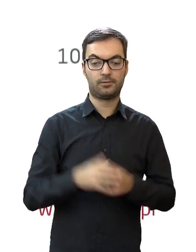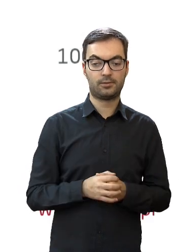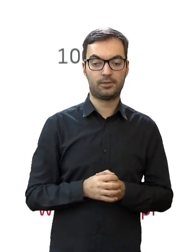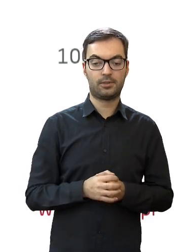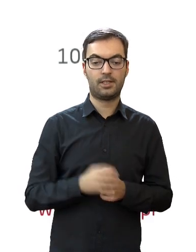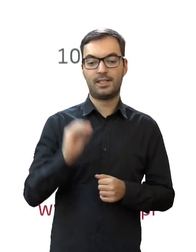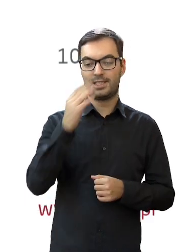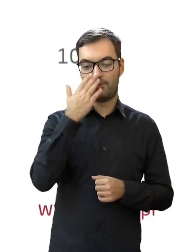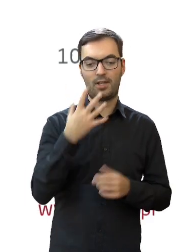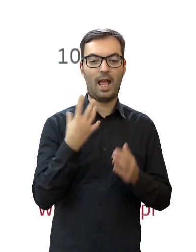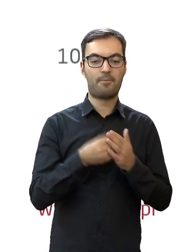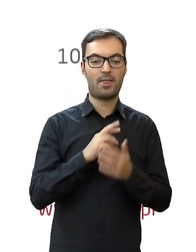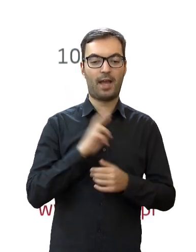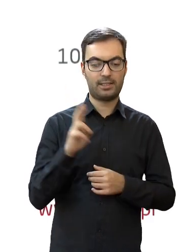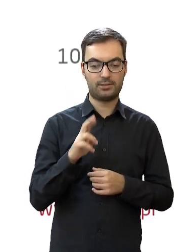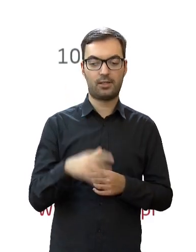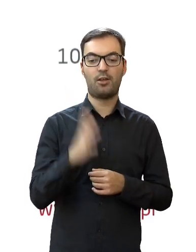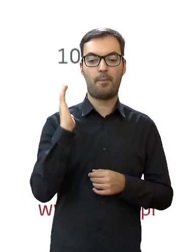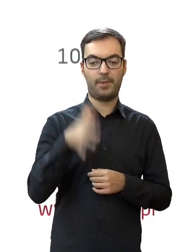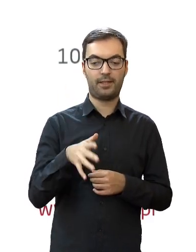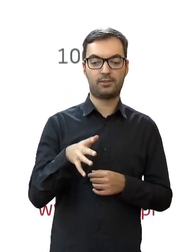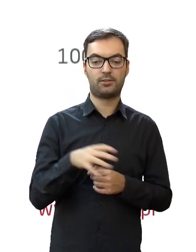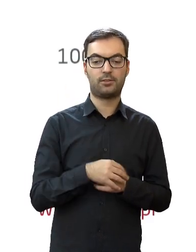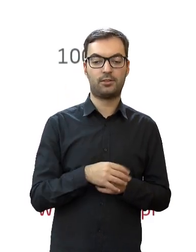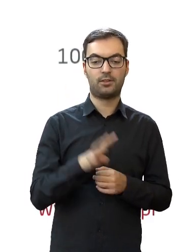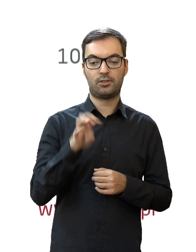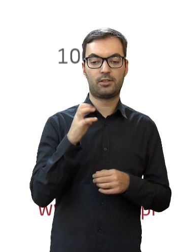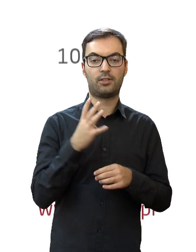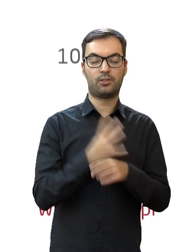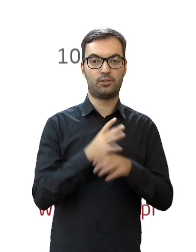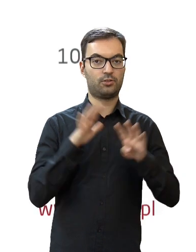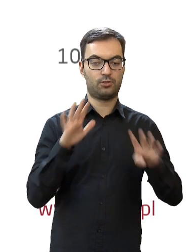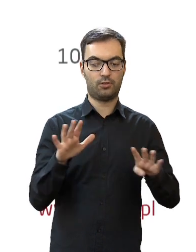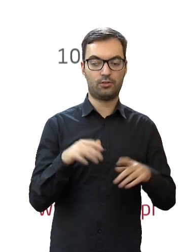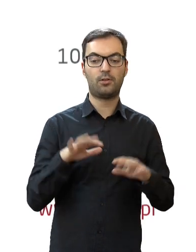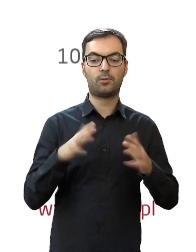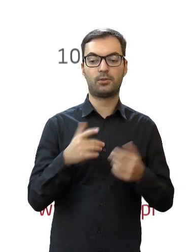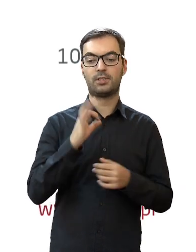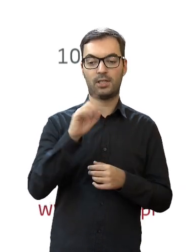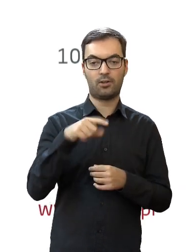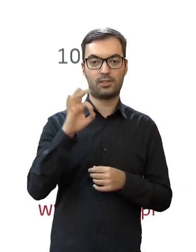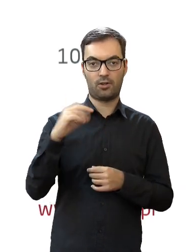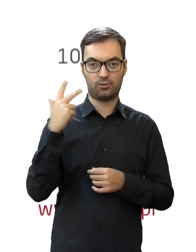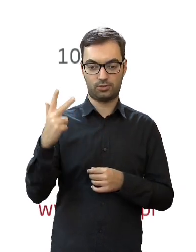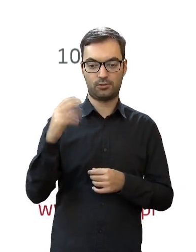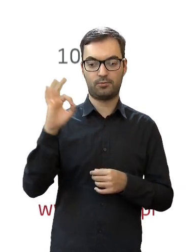Zawiedzionych Emerytów Rencistów 5,448, to jest 0